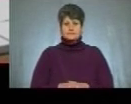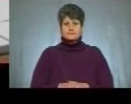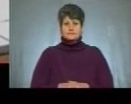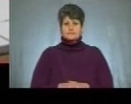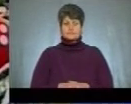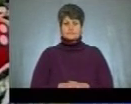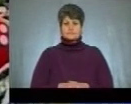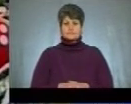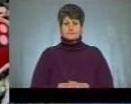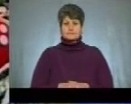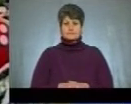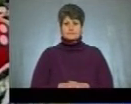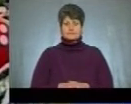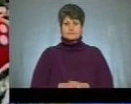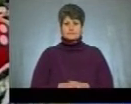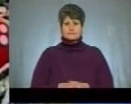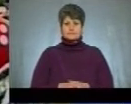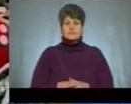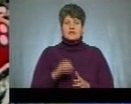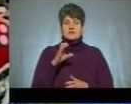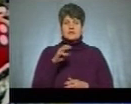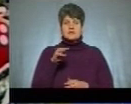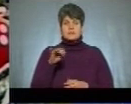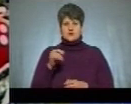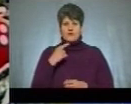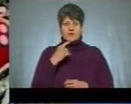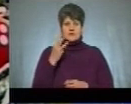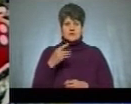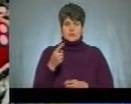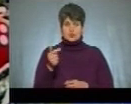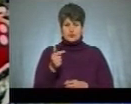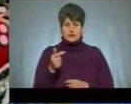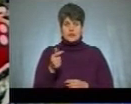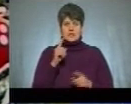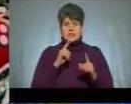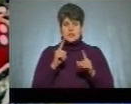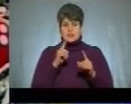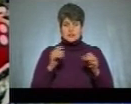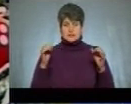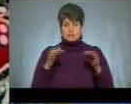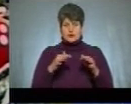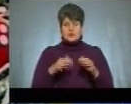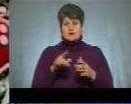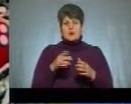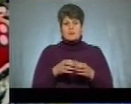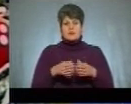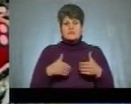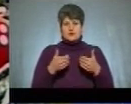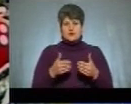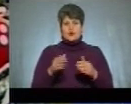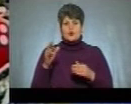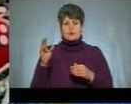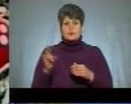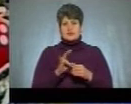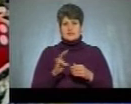новини. Світлана Стельмащук каже, 31 грудня на зборах парафіян релігійна громада звернулася до отця Юрія,